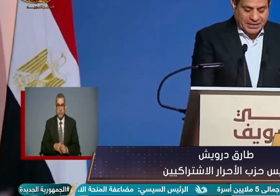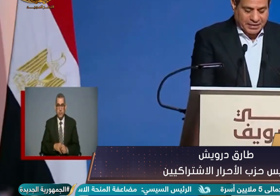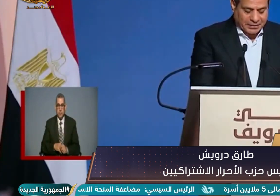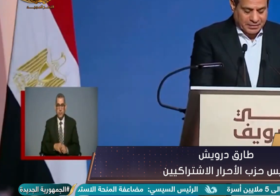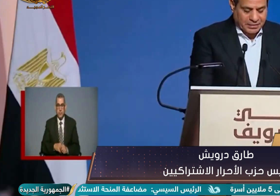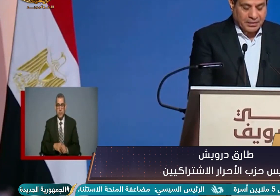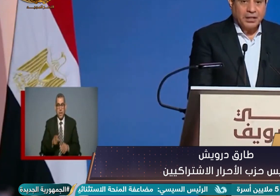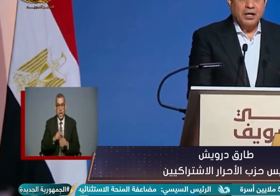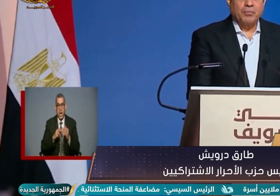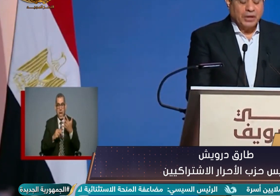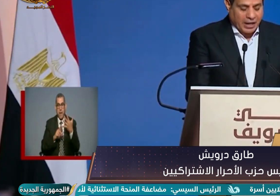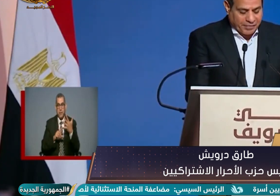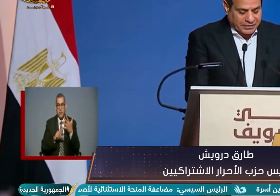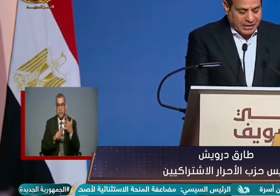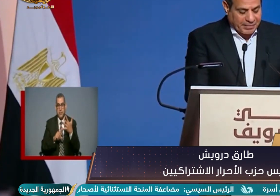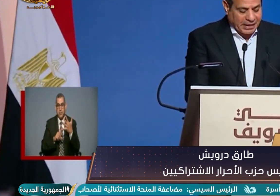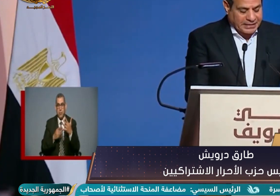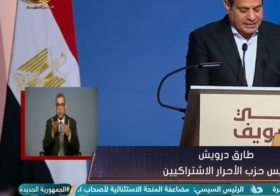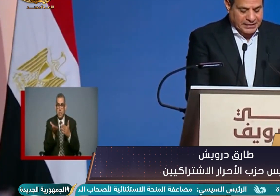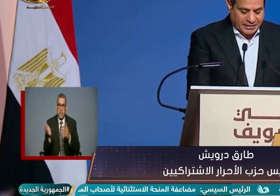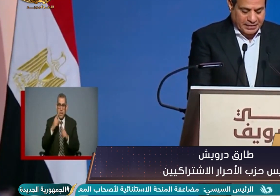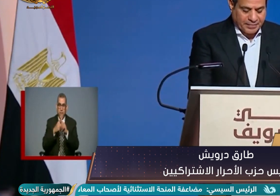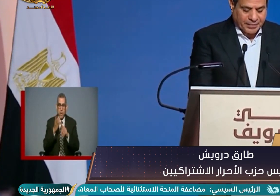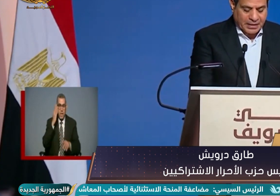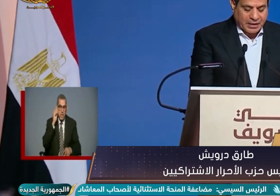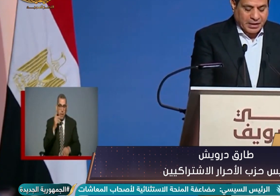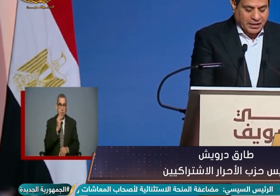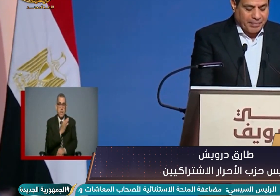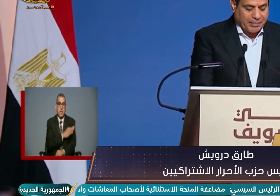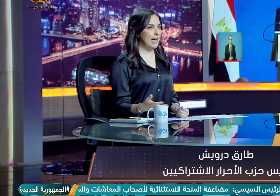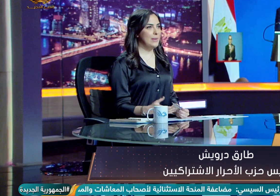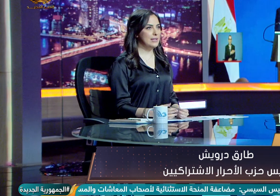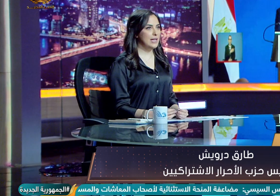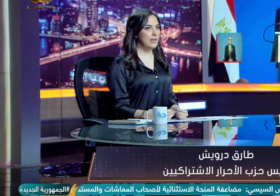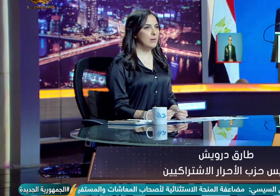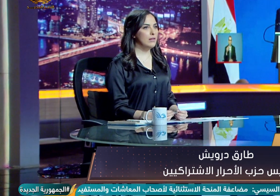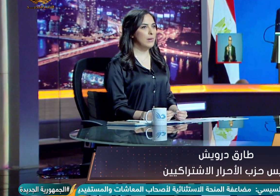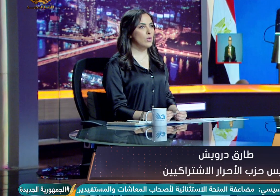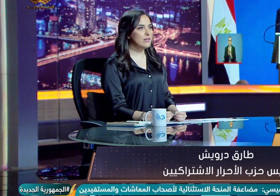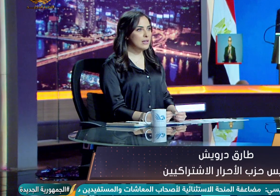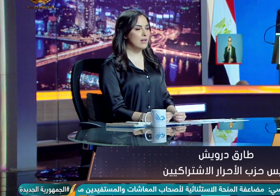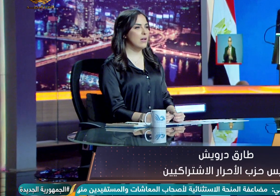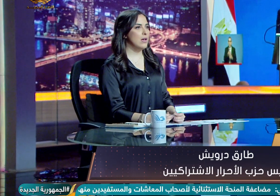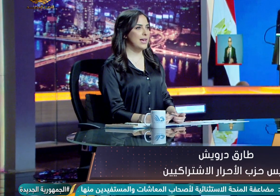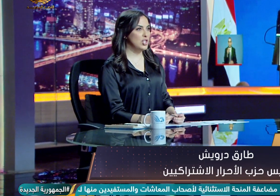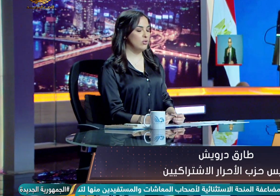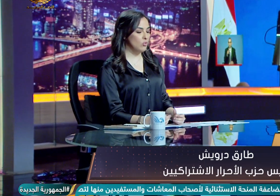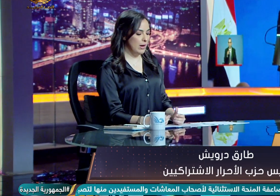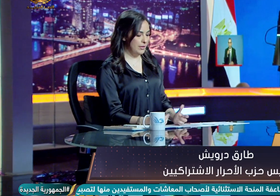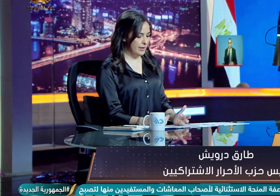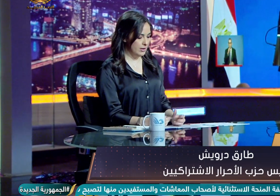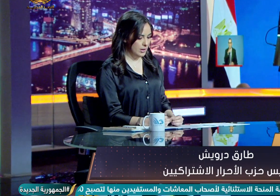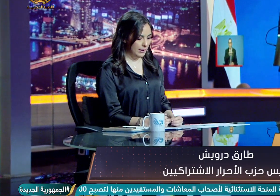نحقق الأهداف المطلوبة، تتخفف حدة الأزمة اللي لولا الإجراءات اللي اتعملت دي كان يمكن تبقى وطئتها